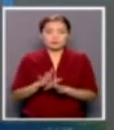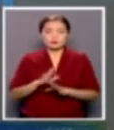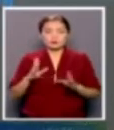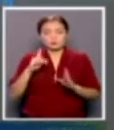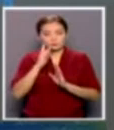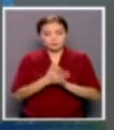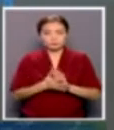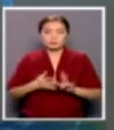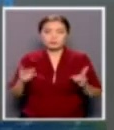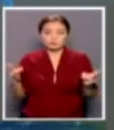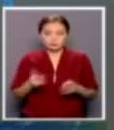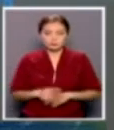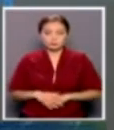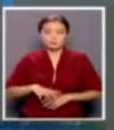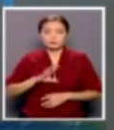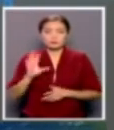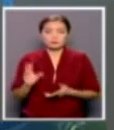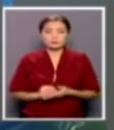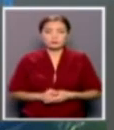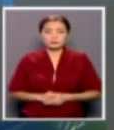деп. Бүкіл